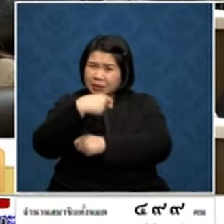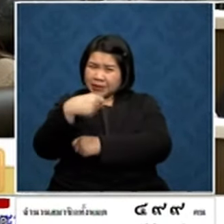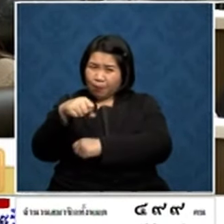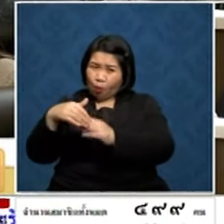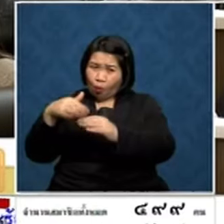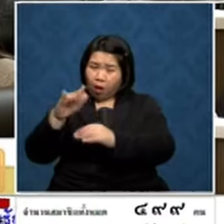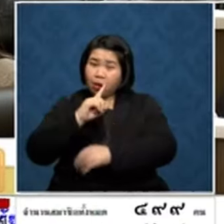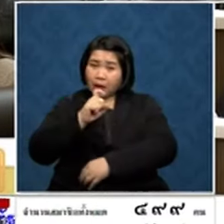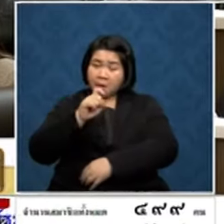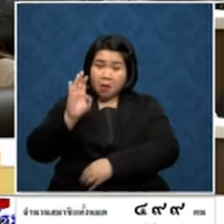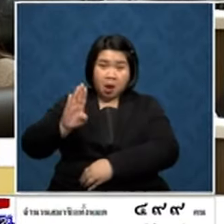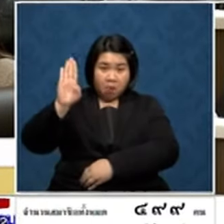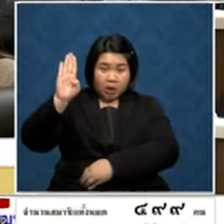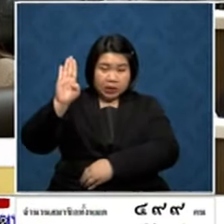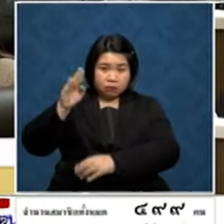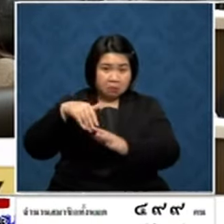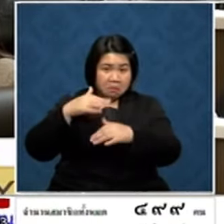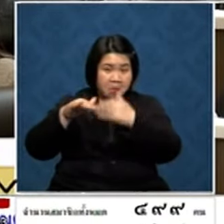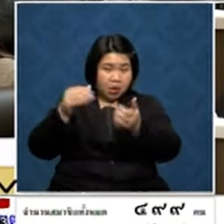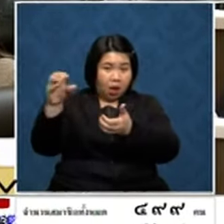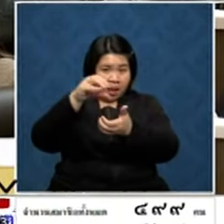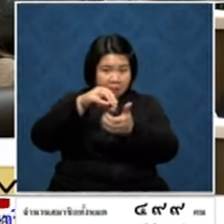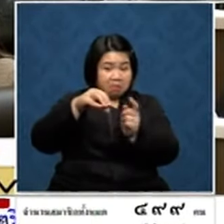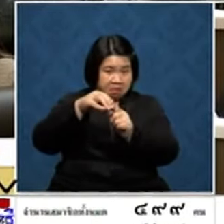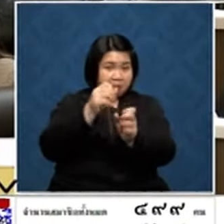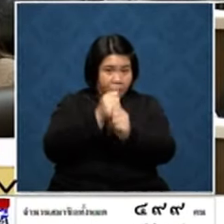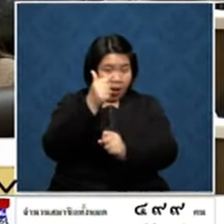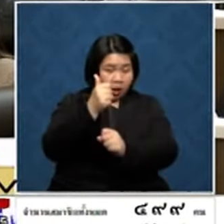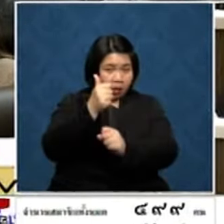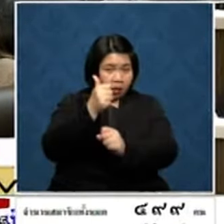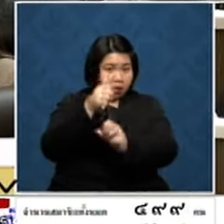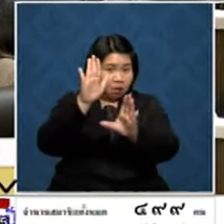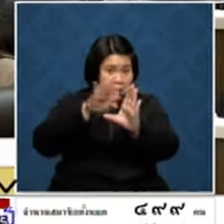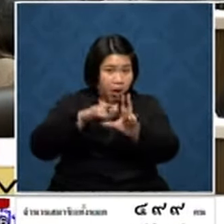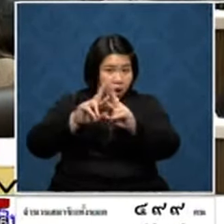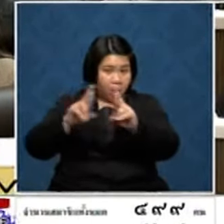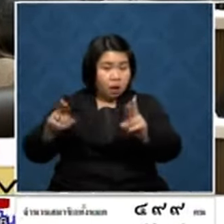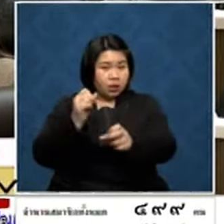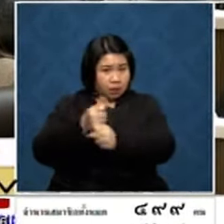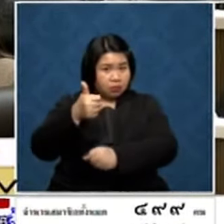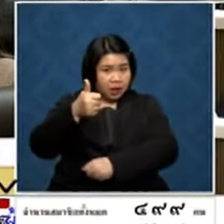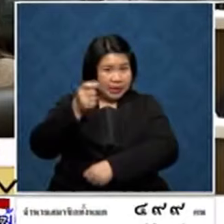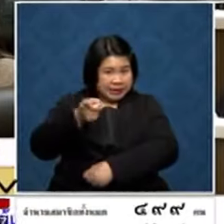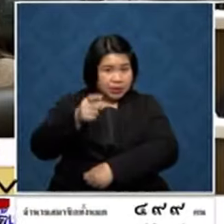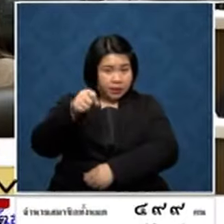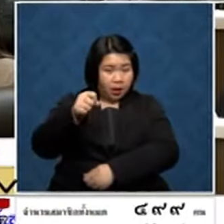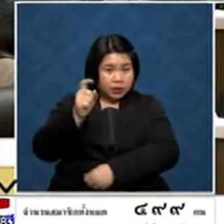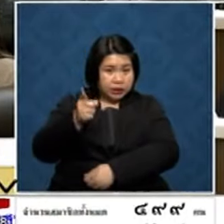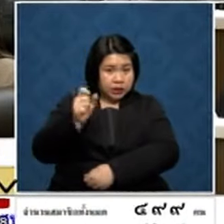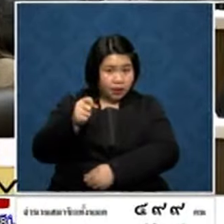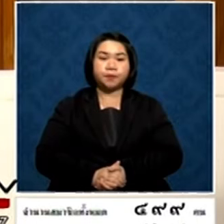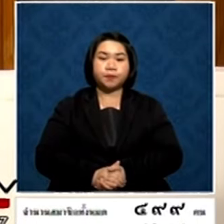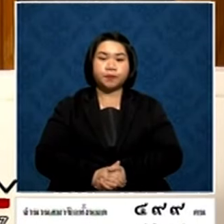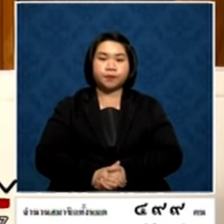พัฒนาระบบตั้งแต่ 0จนถึง100ในส่วนที่ใช้ลงทะเบียนร้านค้าได้เสร็จทานจริงๆใช่นะครับถูกต้องนะครับ